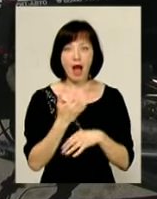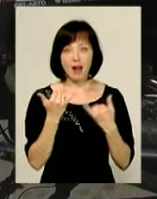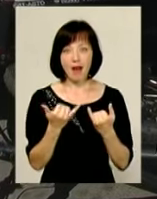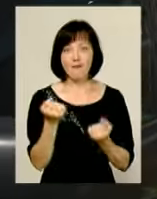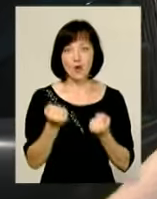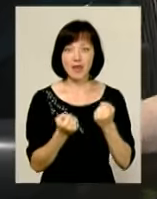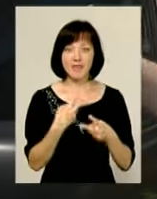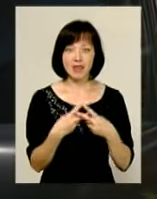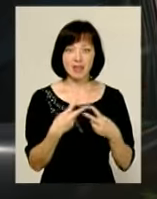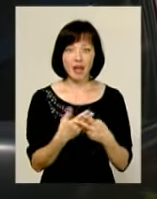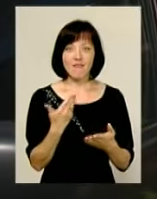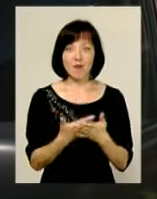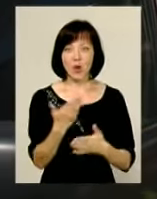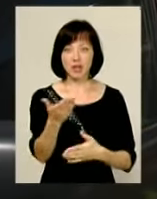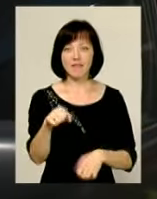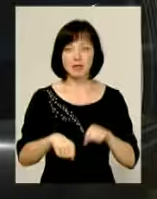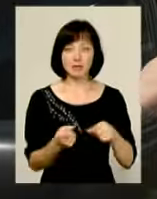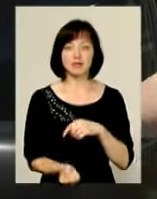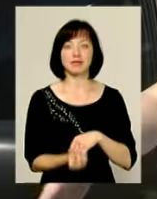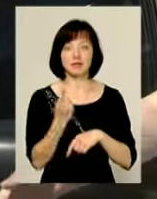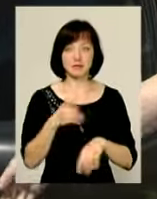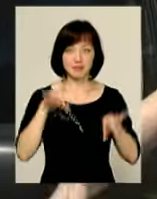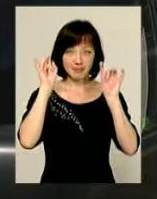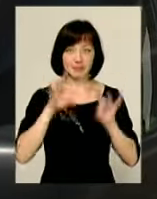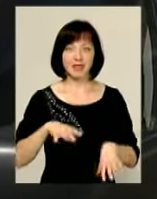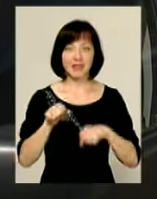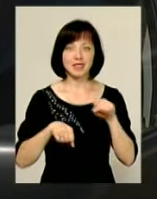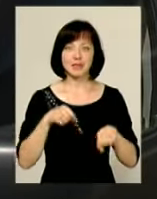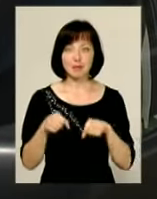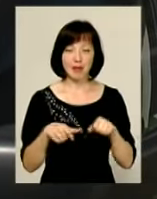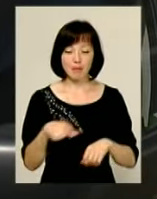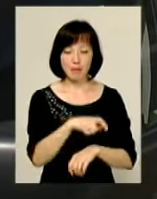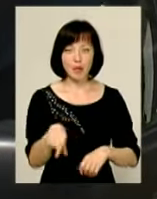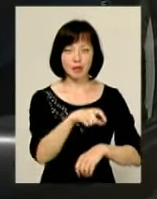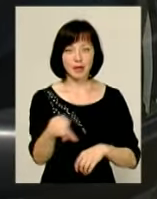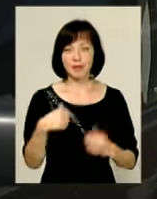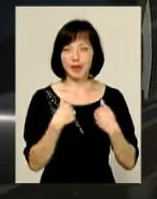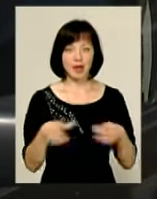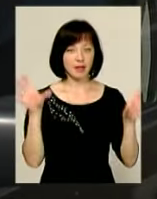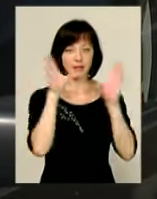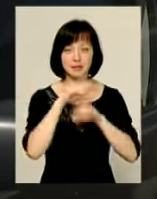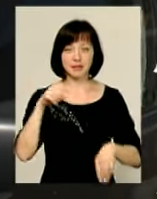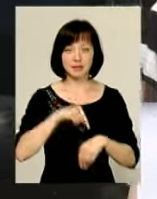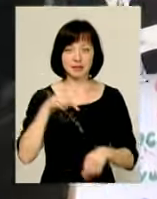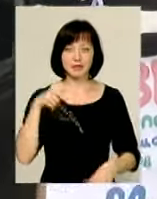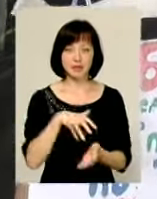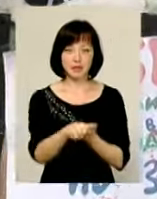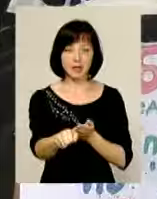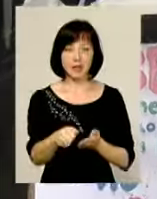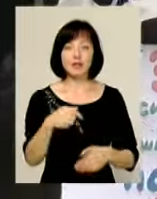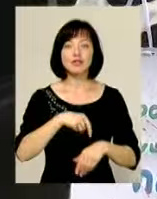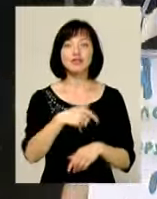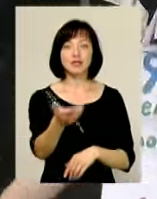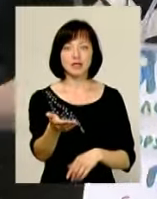в'язниця. Та от велосипедист з'явився нізвідки. Переїжджав на велосипеді по зебрі і я не встигла зреагувати. Збила його. Які